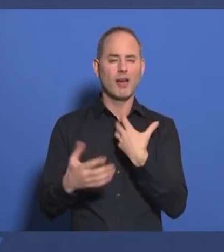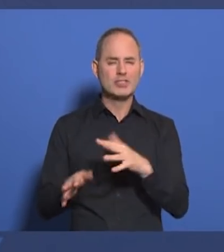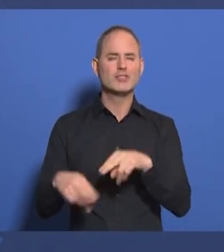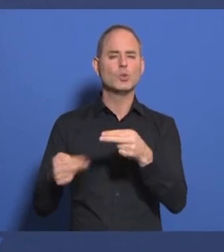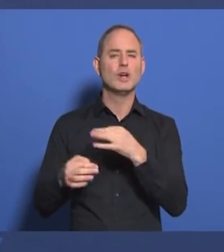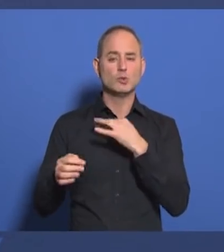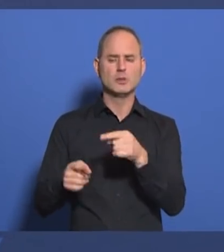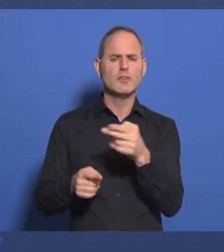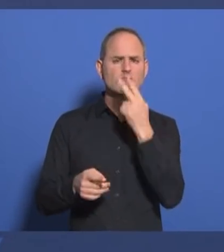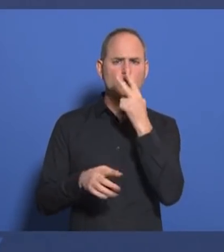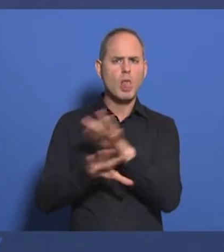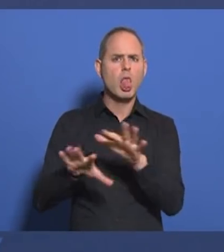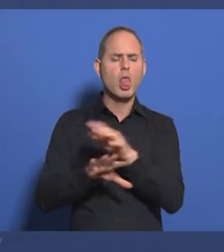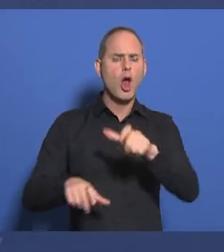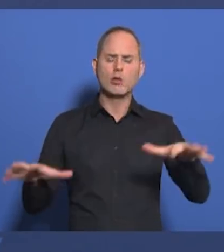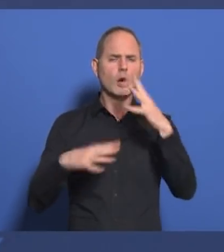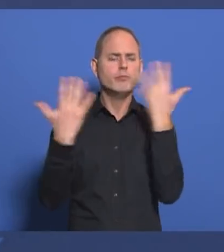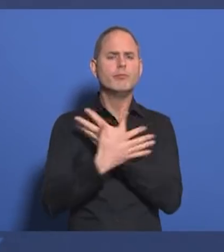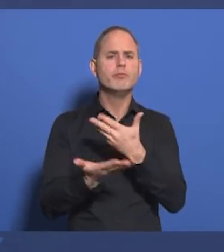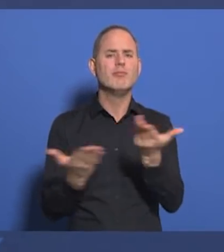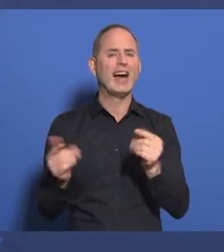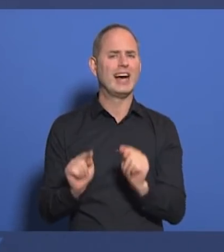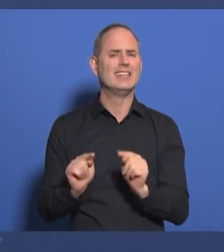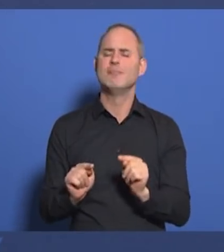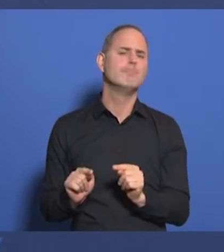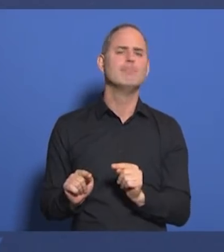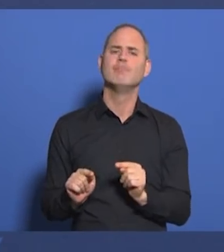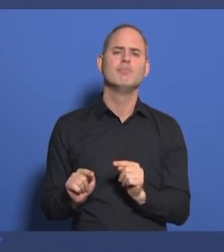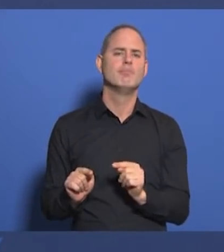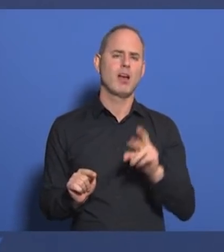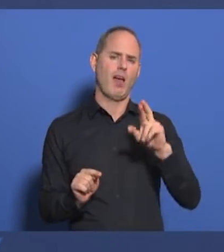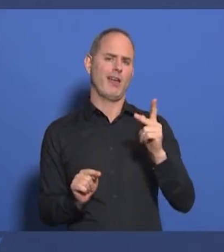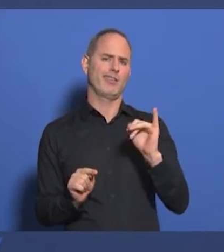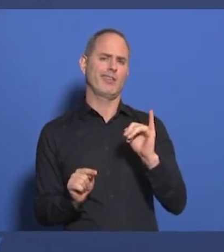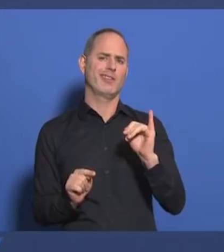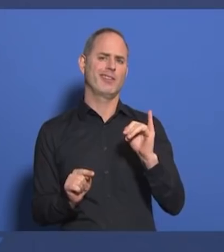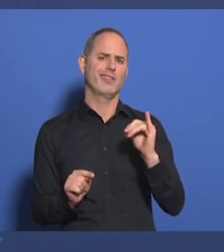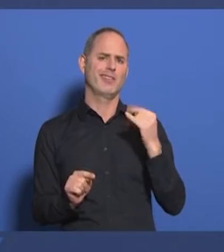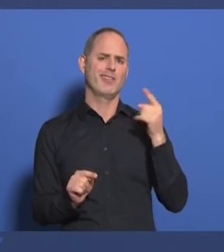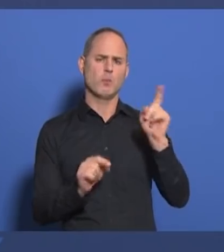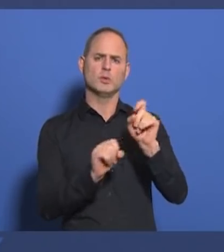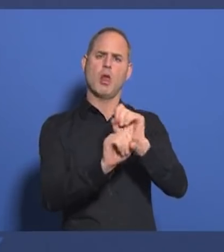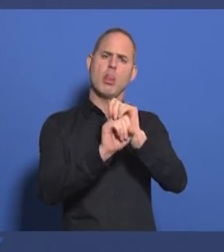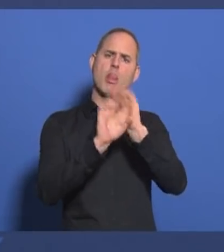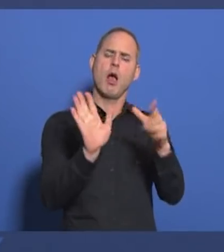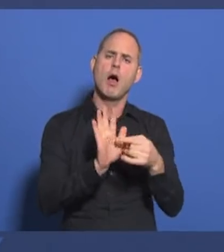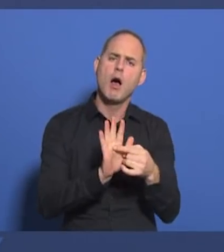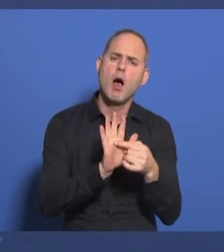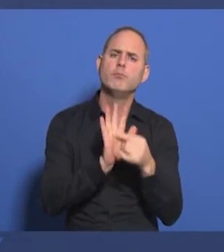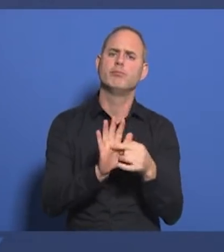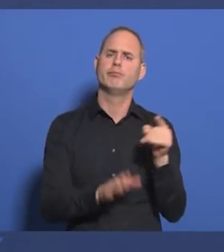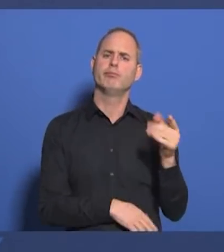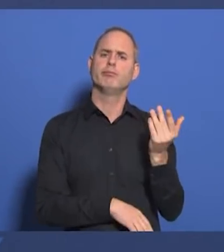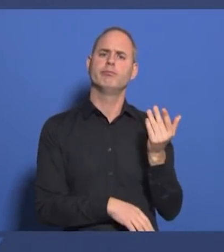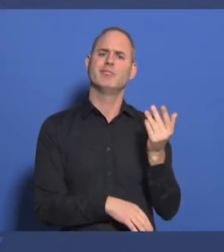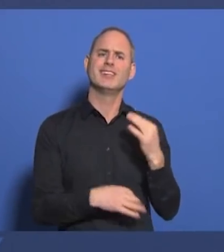kommuniziert werden, ohne dass irgendjemand da vorher noch mal drauf guckt. Deshalb sollen die Regeln zum genesenen Status in Zukunft wieder in einem geordneten